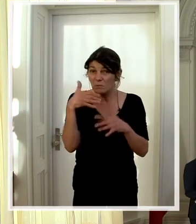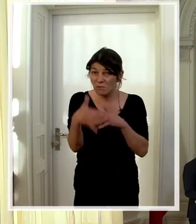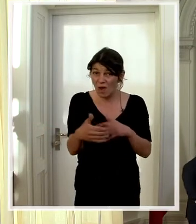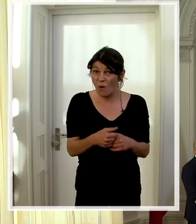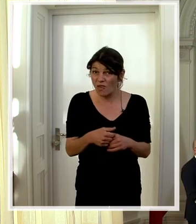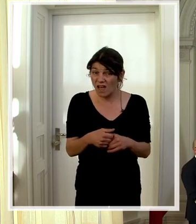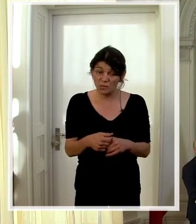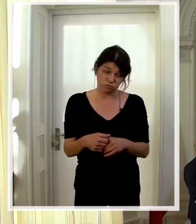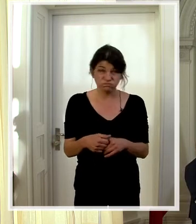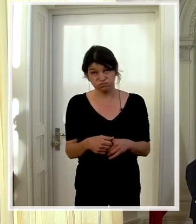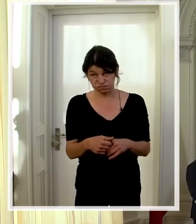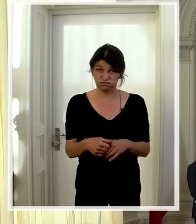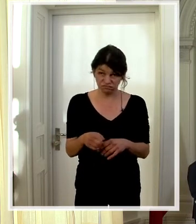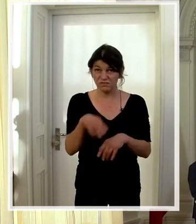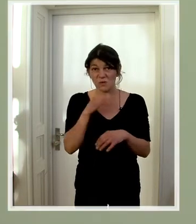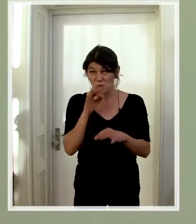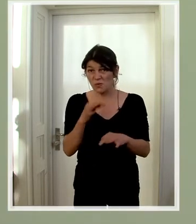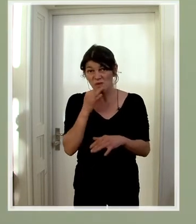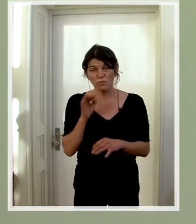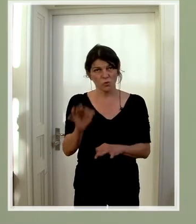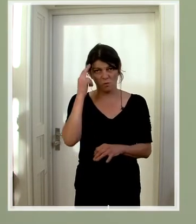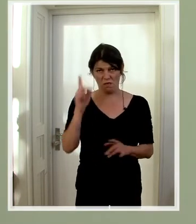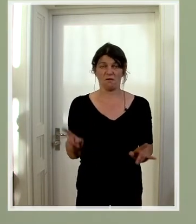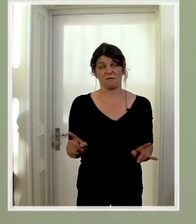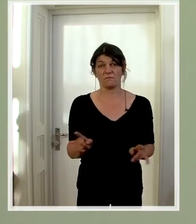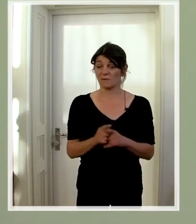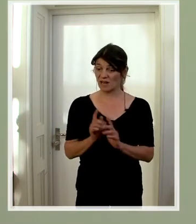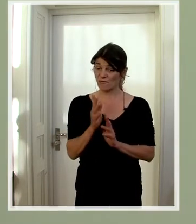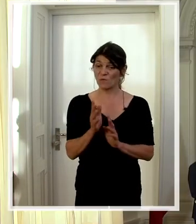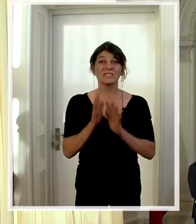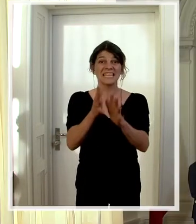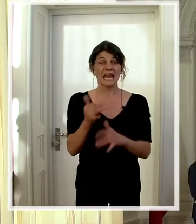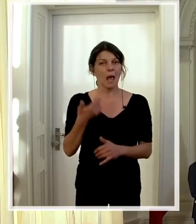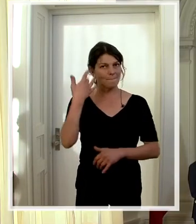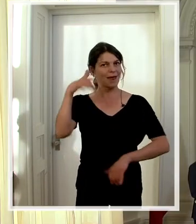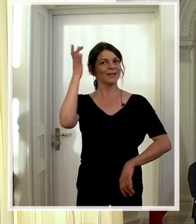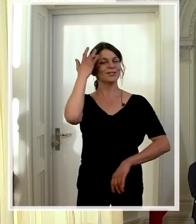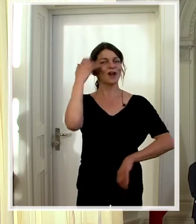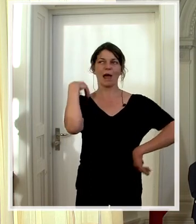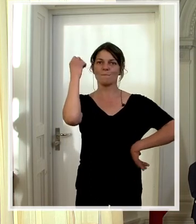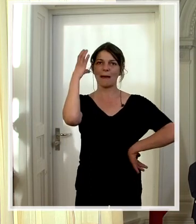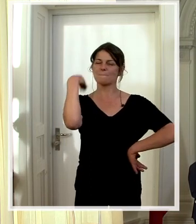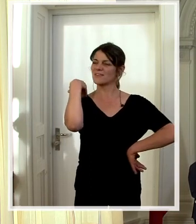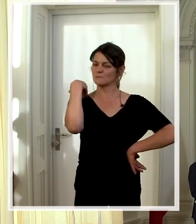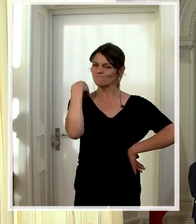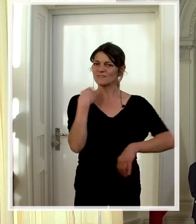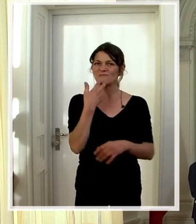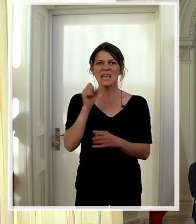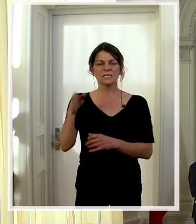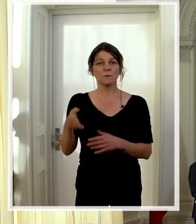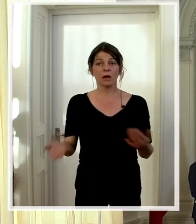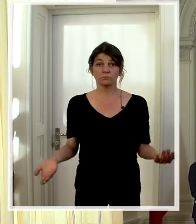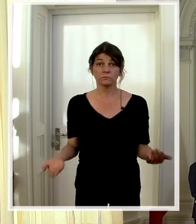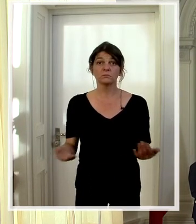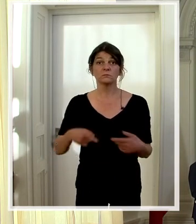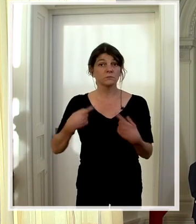gerechtfertigt, ja. Das muss man sich schon überlegen. Aber wenn wir in 5 oder 10 Jahren schlauer sind und sagen, jetzt haben wir gleich eine S-Bahn, dann